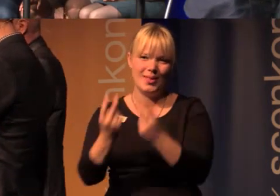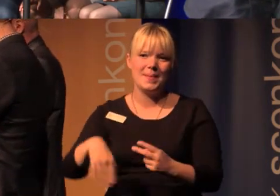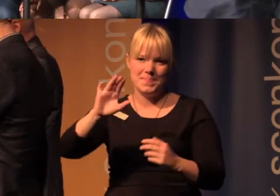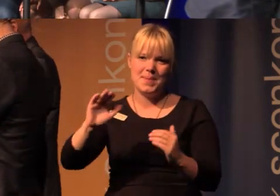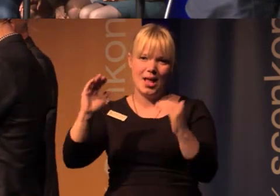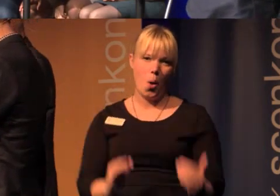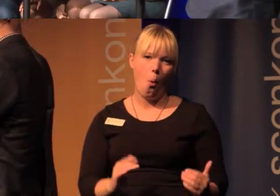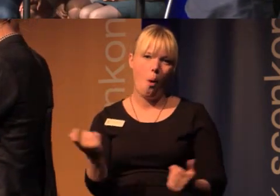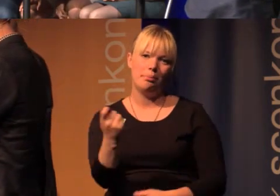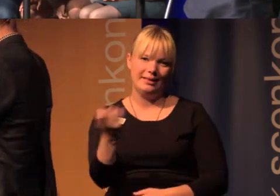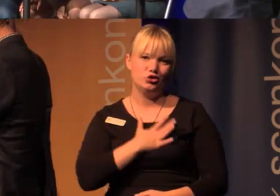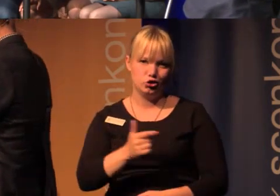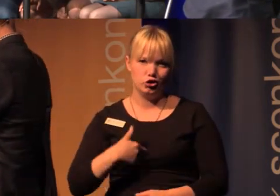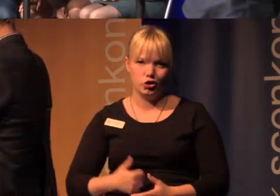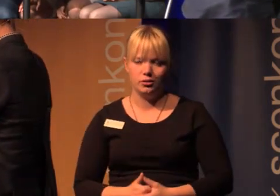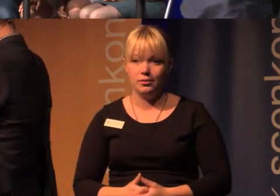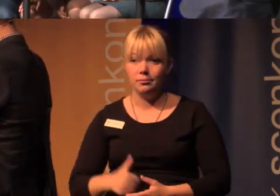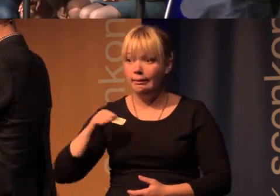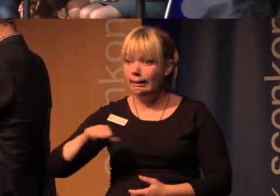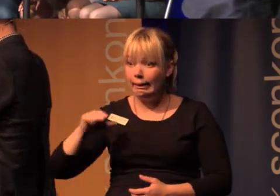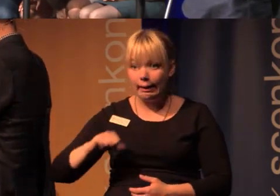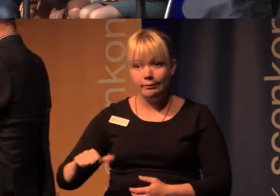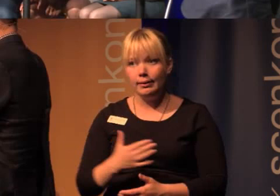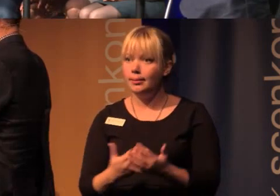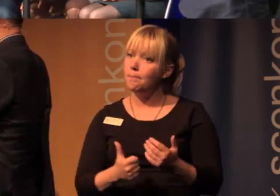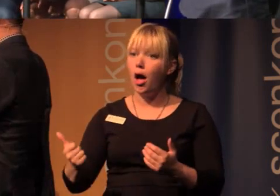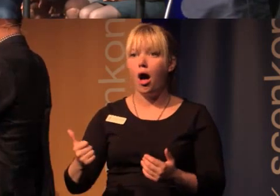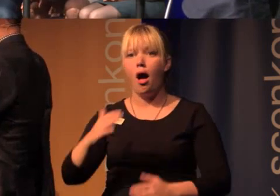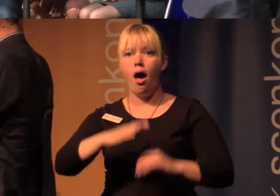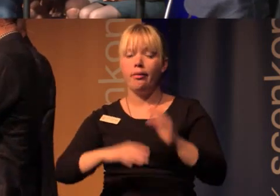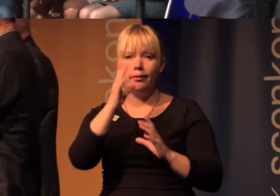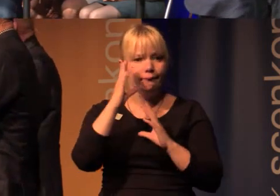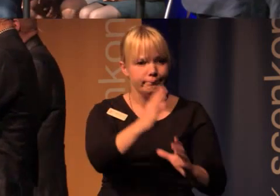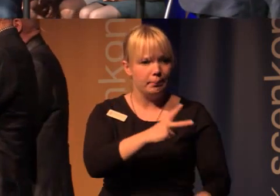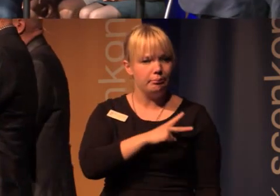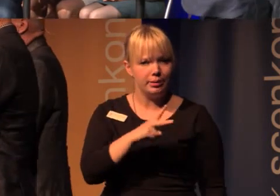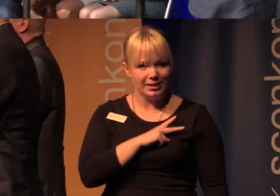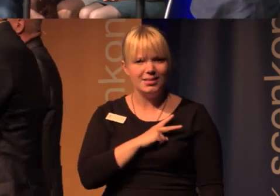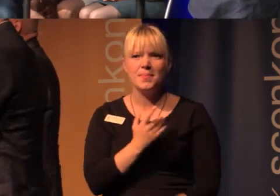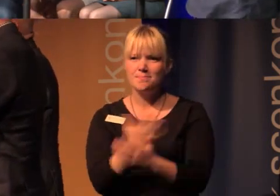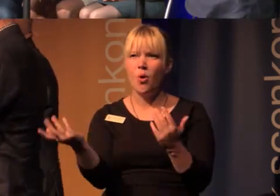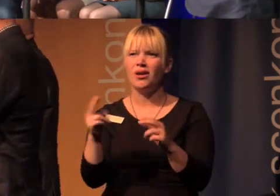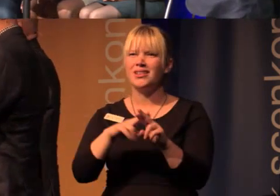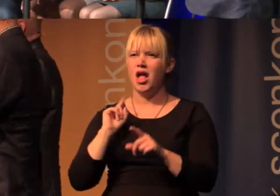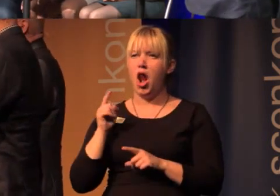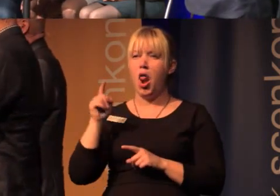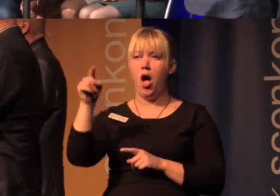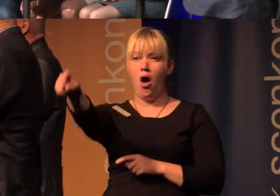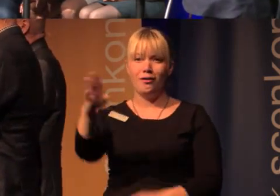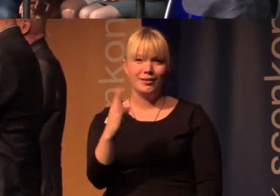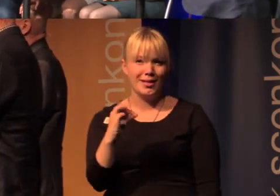viktigt att komma ihåg att tillgänglighet inte bara är en fråga om pris. För väldigt många är avståndet väldigt långt att gå till